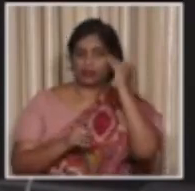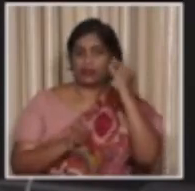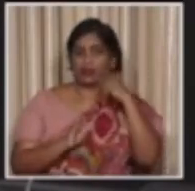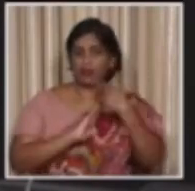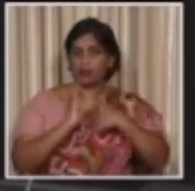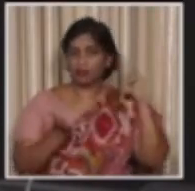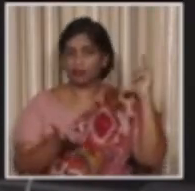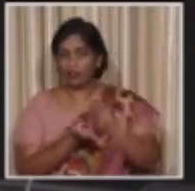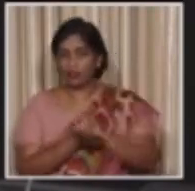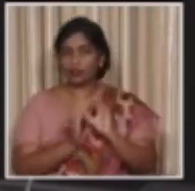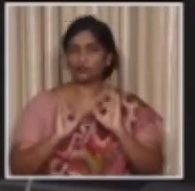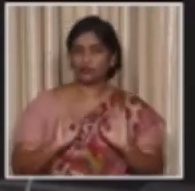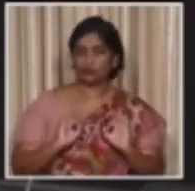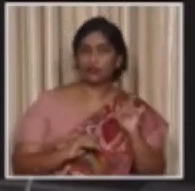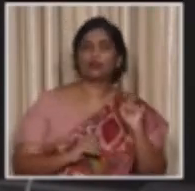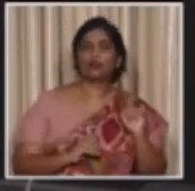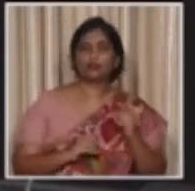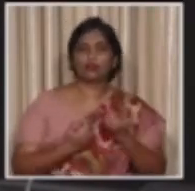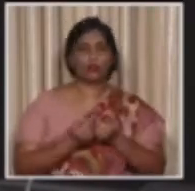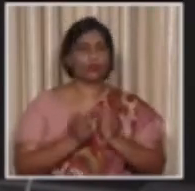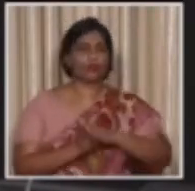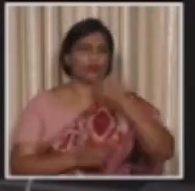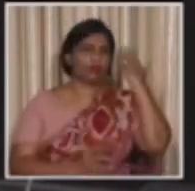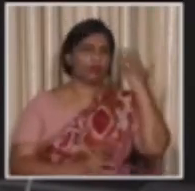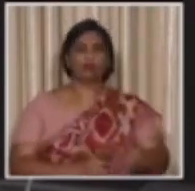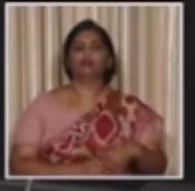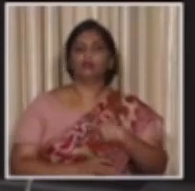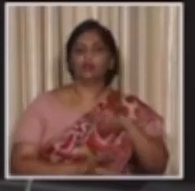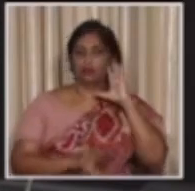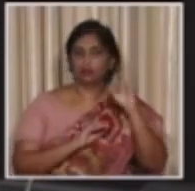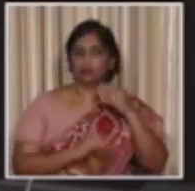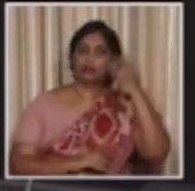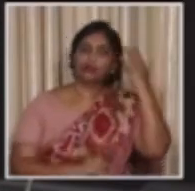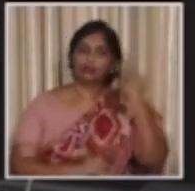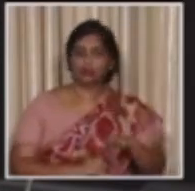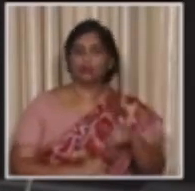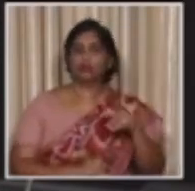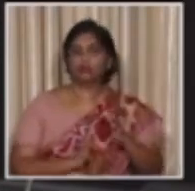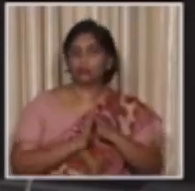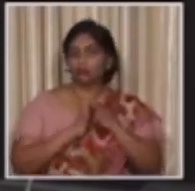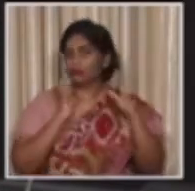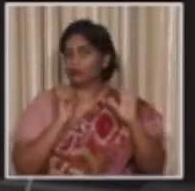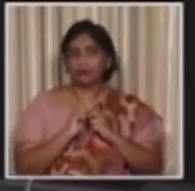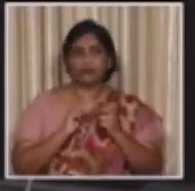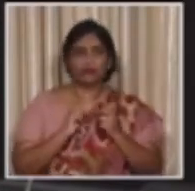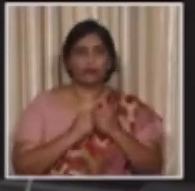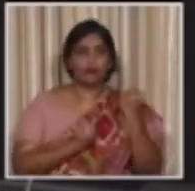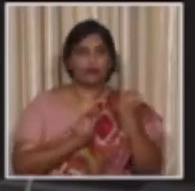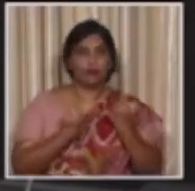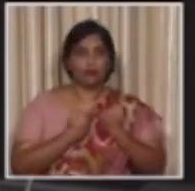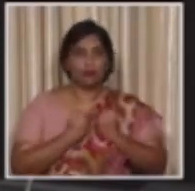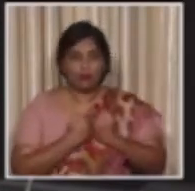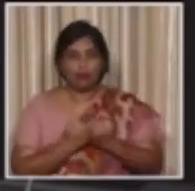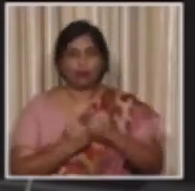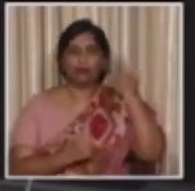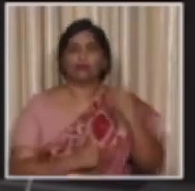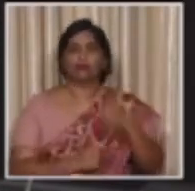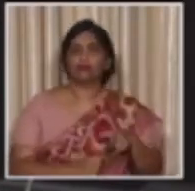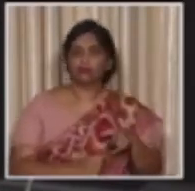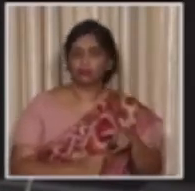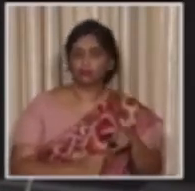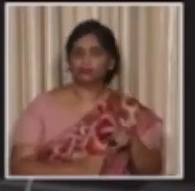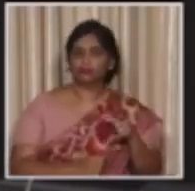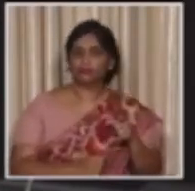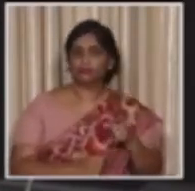එන්න සූදානම් වෙලා තියෙද්දි සියදිවින් අසාගත්තා කියලා තොරතුරක් ඇවිල්ලා මරණයට පත් වුණා. ලොකු හාහුවක් ගියා වාහනේ එන්න ආවම උනේ කියලා.